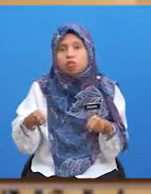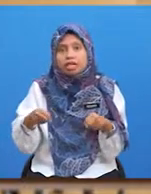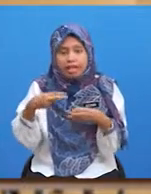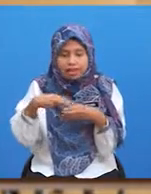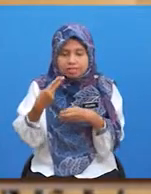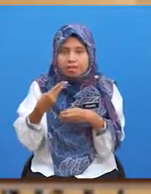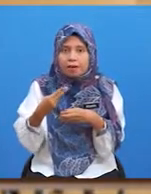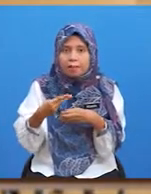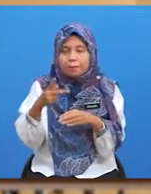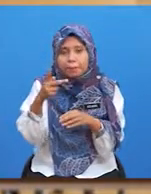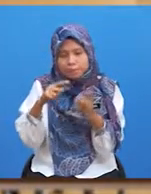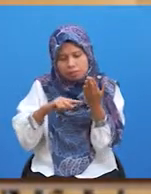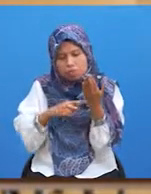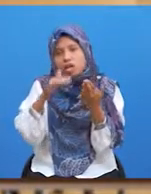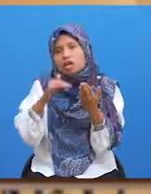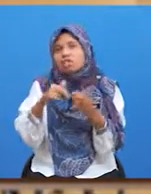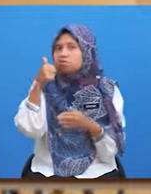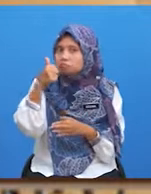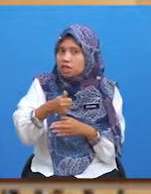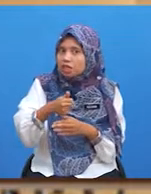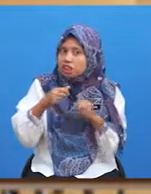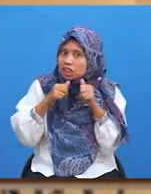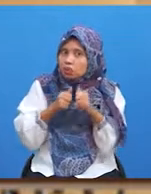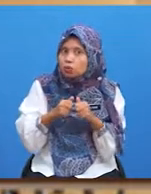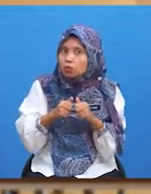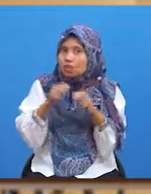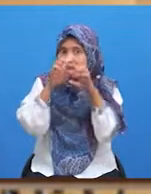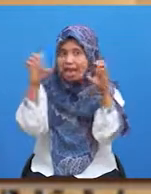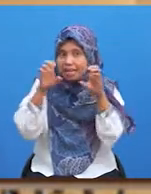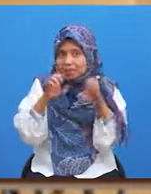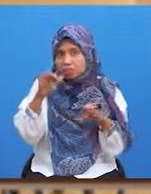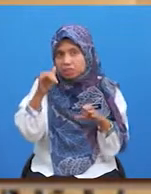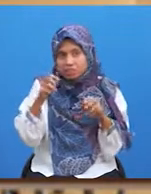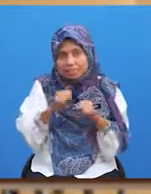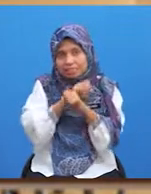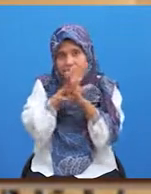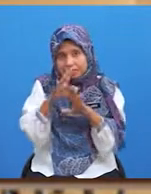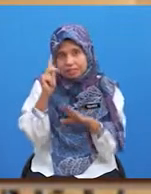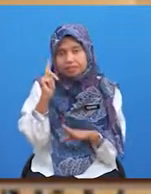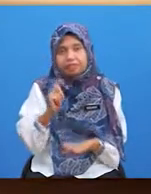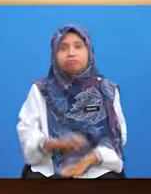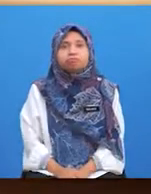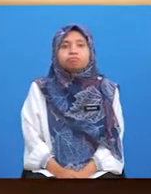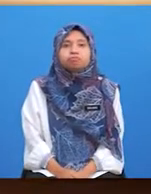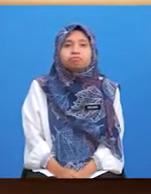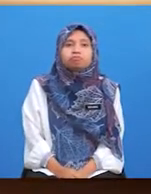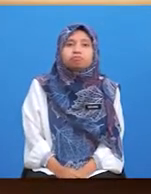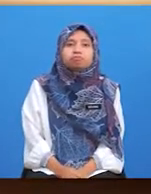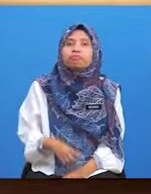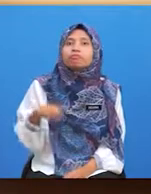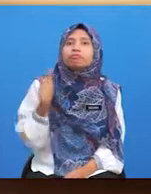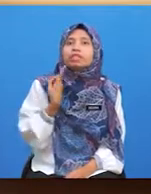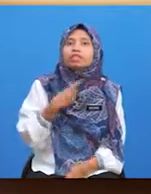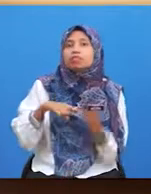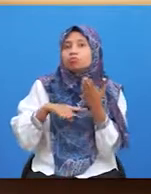sebuah pendahuluan yang menarik mengikut elemen yang diterangkan tadi. Kita